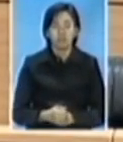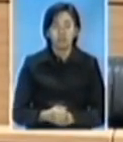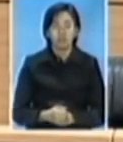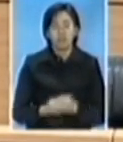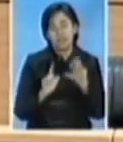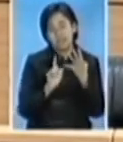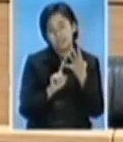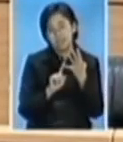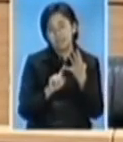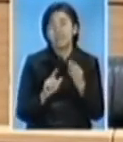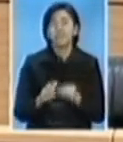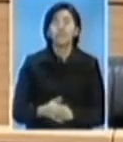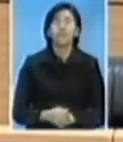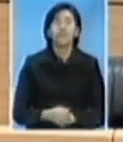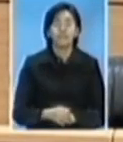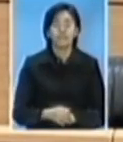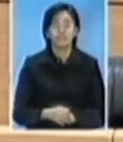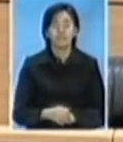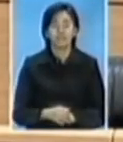4 ครับ